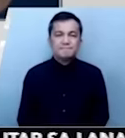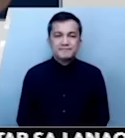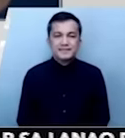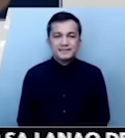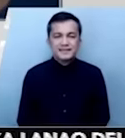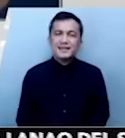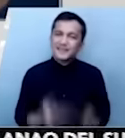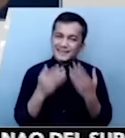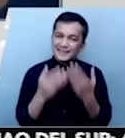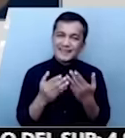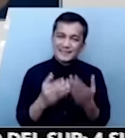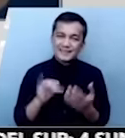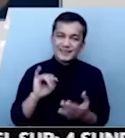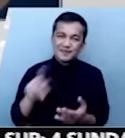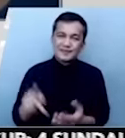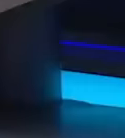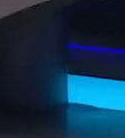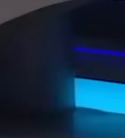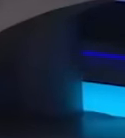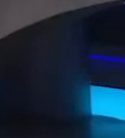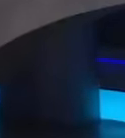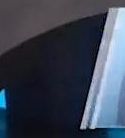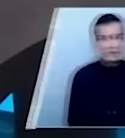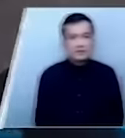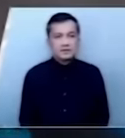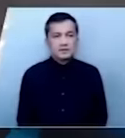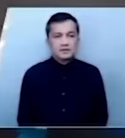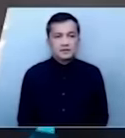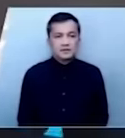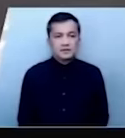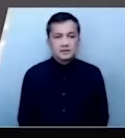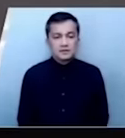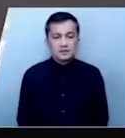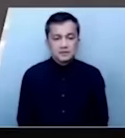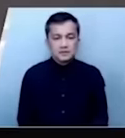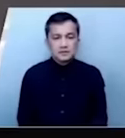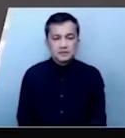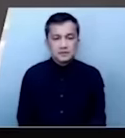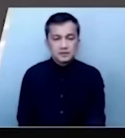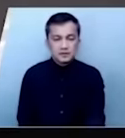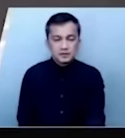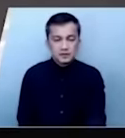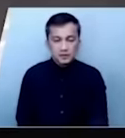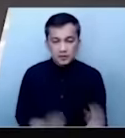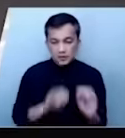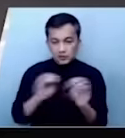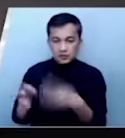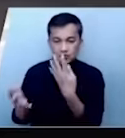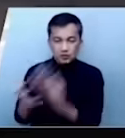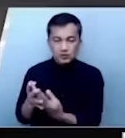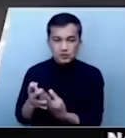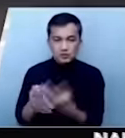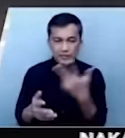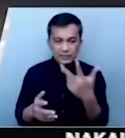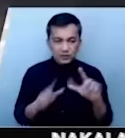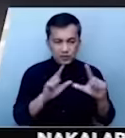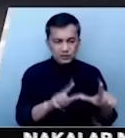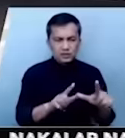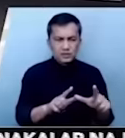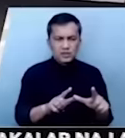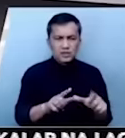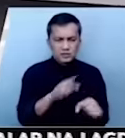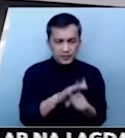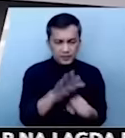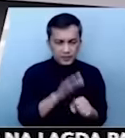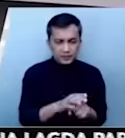Maraming salamat, JP Soriano. Sa kulungan ng bagsak ng tatlong wanted sa mga kasong rape at pangmamolestya